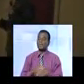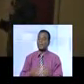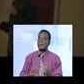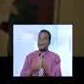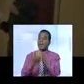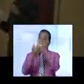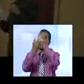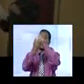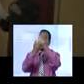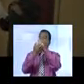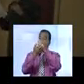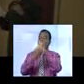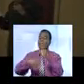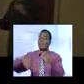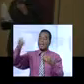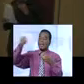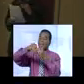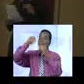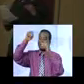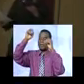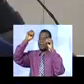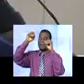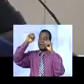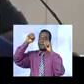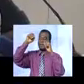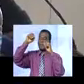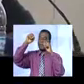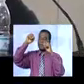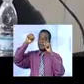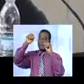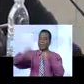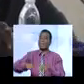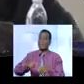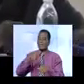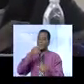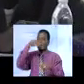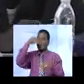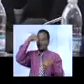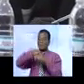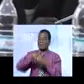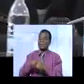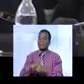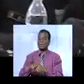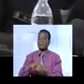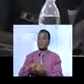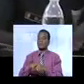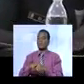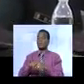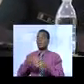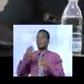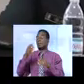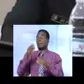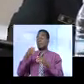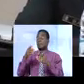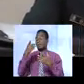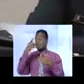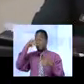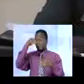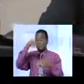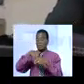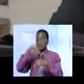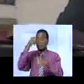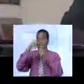Contribuer au renforcement des capacités des forces impliquées dans les opérations de maintien de l'ordre ou de paix dans